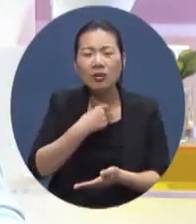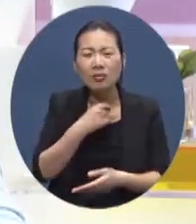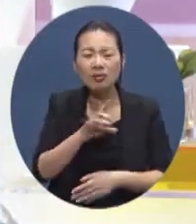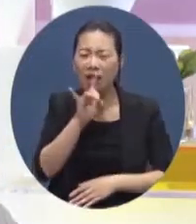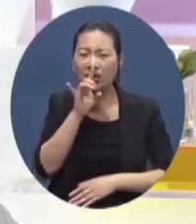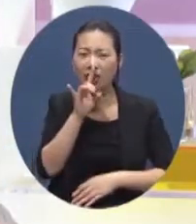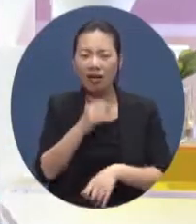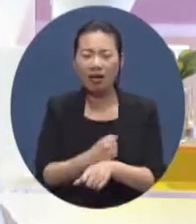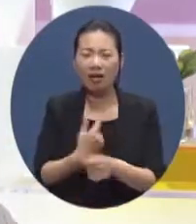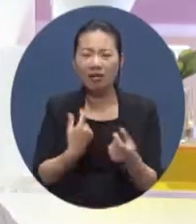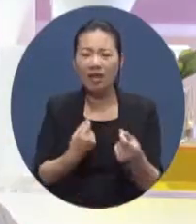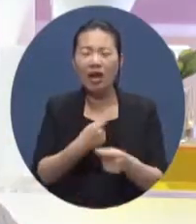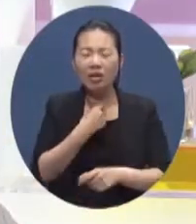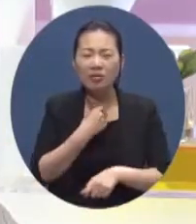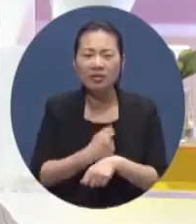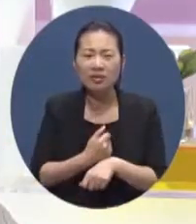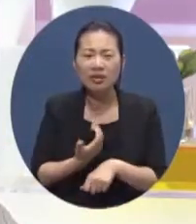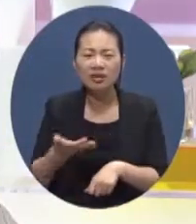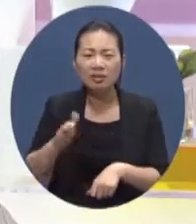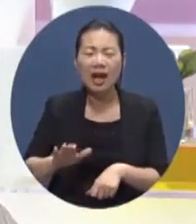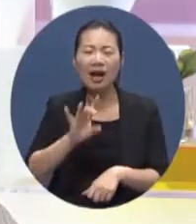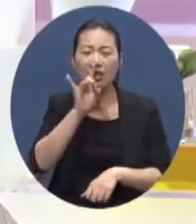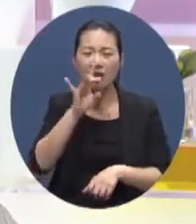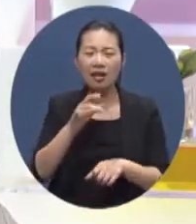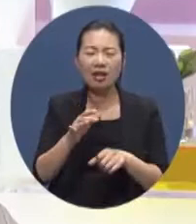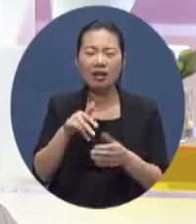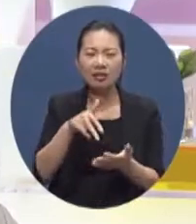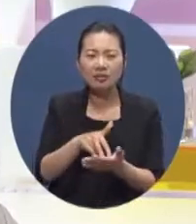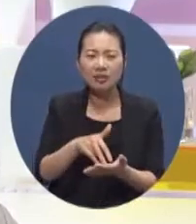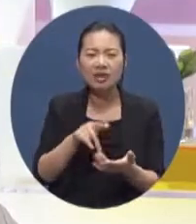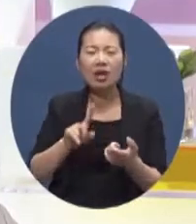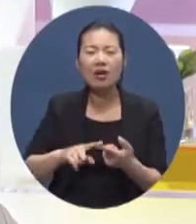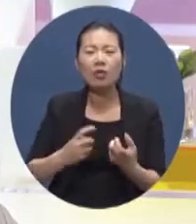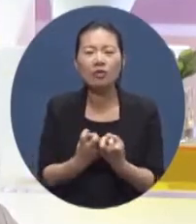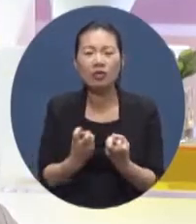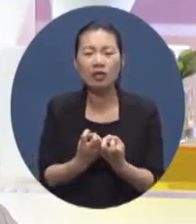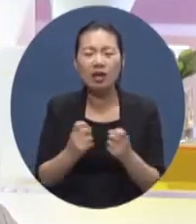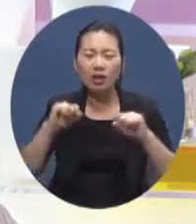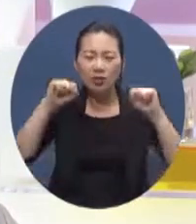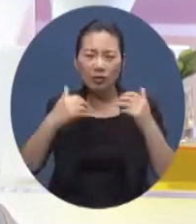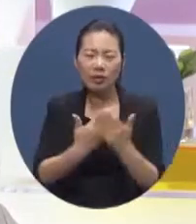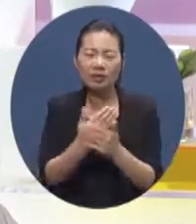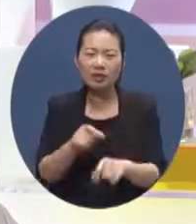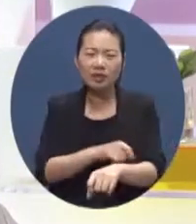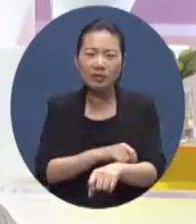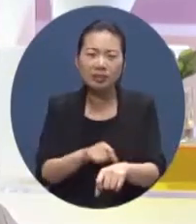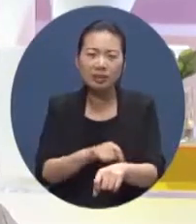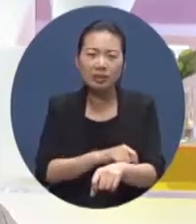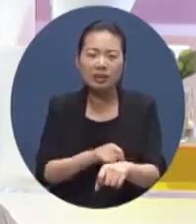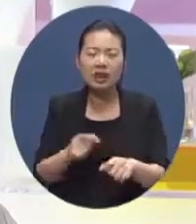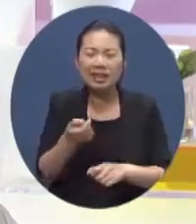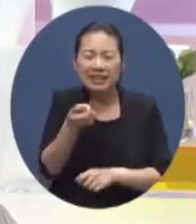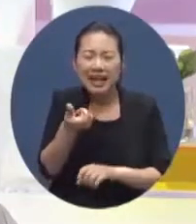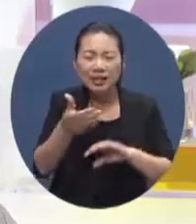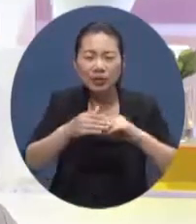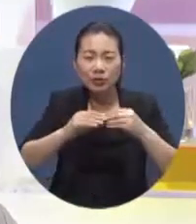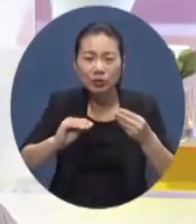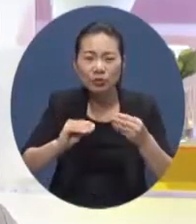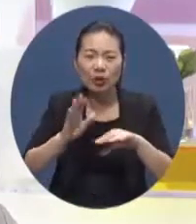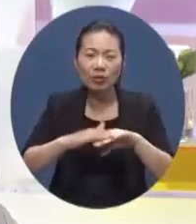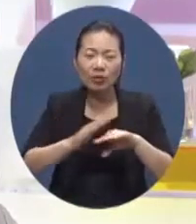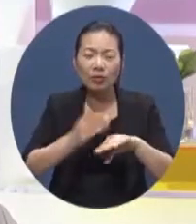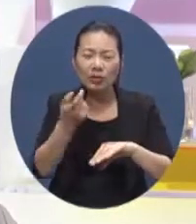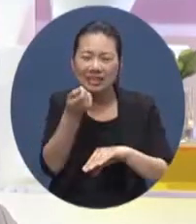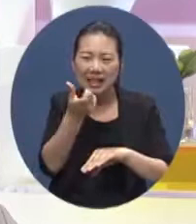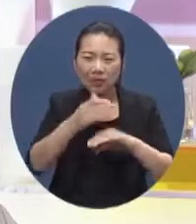네. 그것처럼 하고 싶은데 안 되는 거거든요. 그래서 이런 경우에는 이제 운동 발달 특히 작은 근육, 이 손도 작은